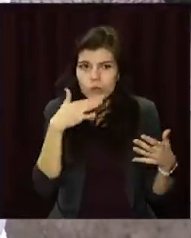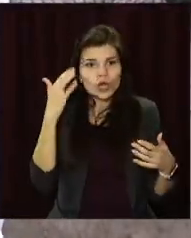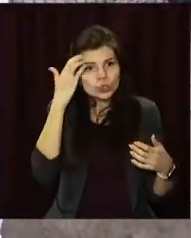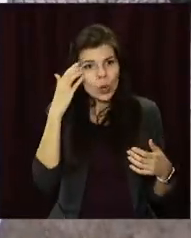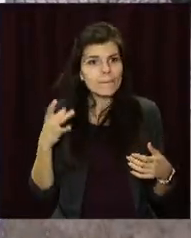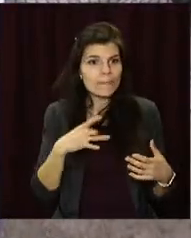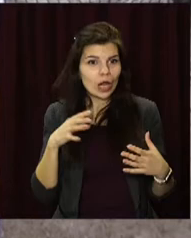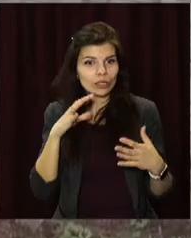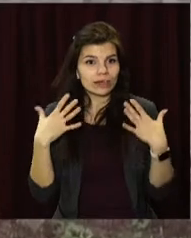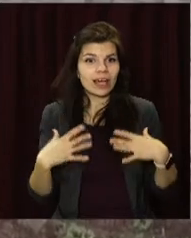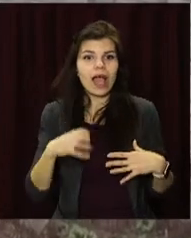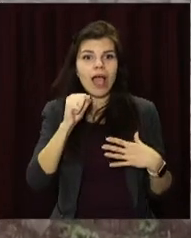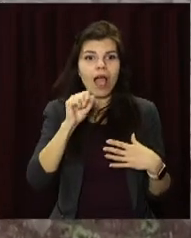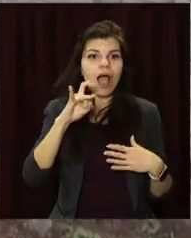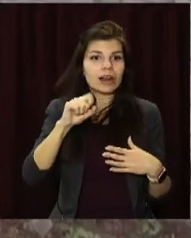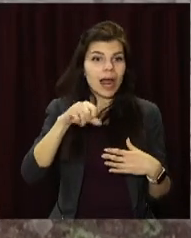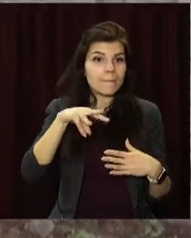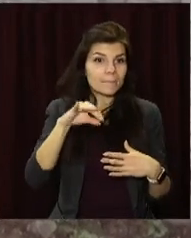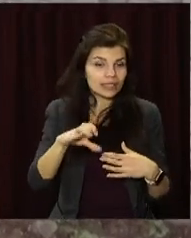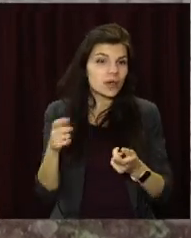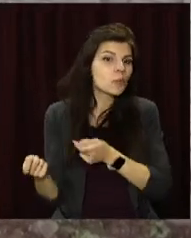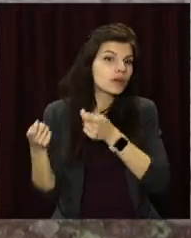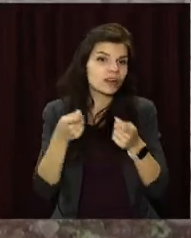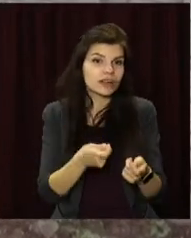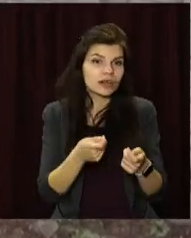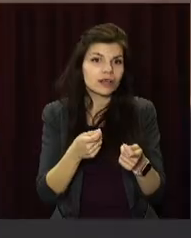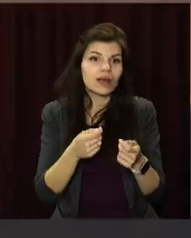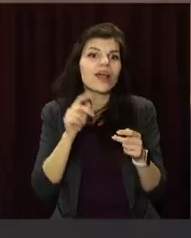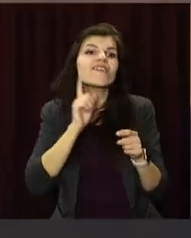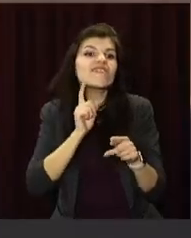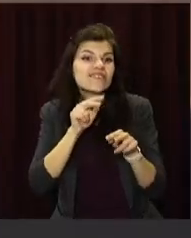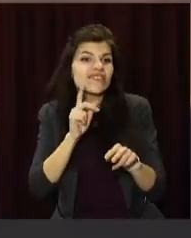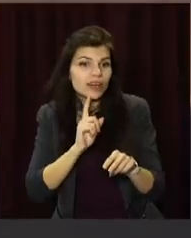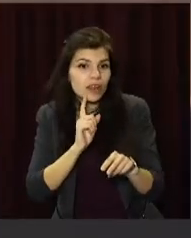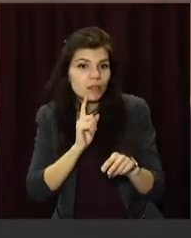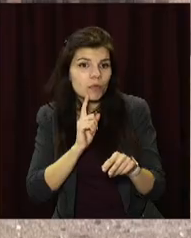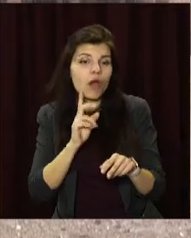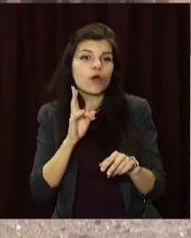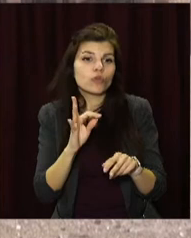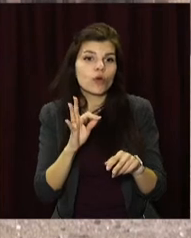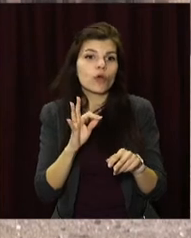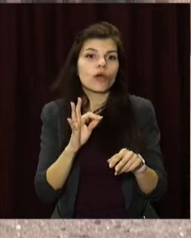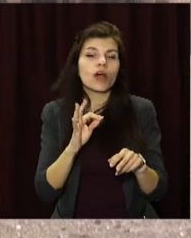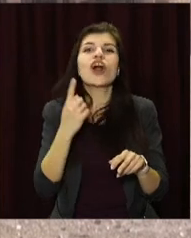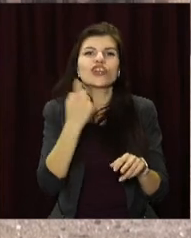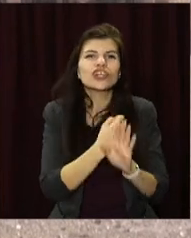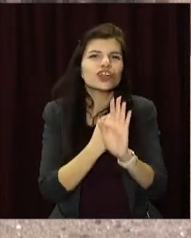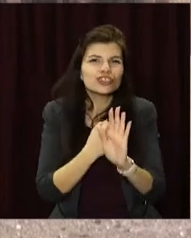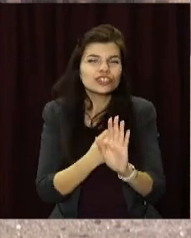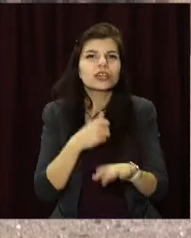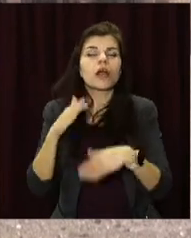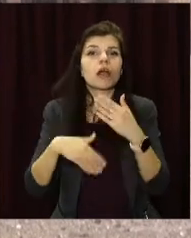Чорно-білий песик, то є Араміс. Араміса привезли до нас на притримку, але, на жаль, сказали на тиждень, потім